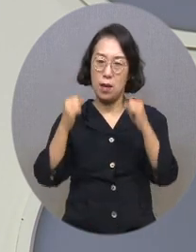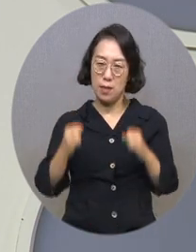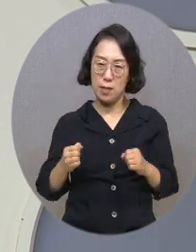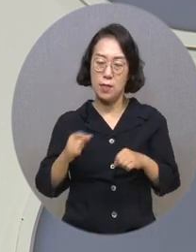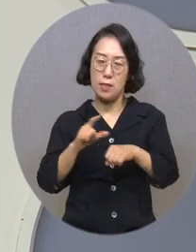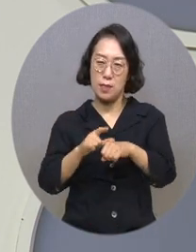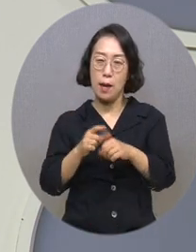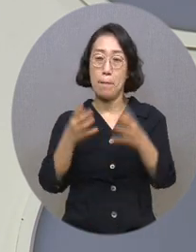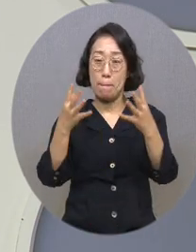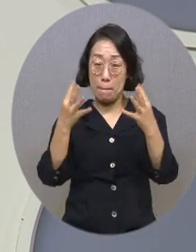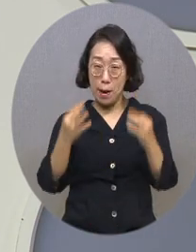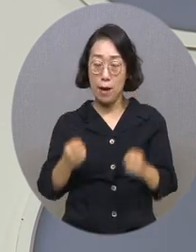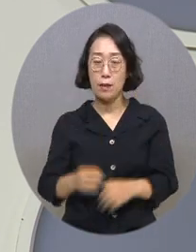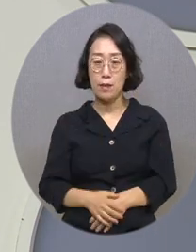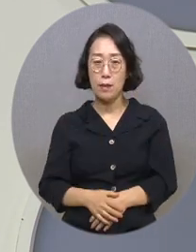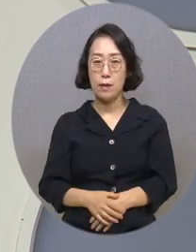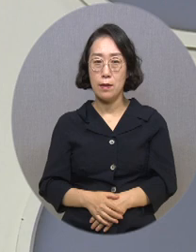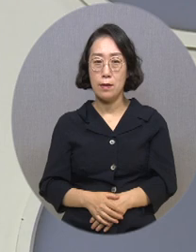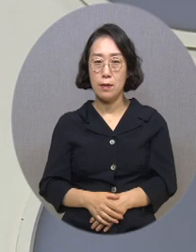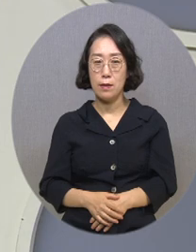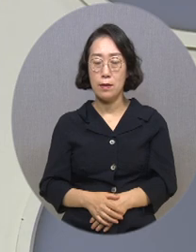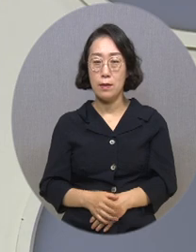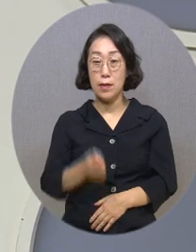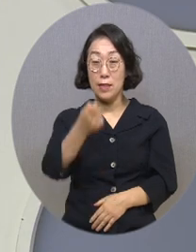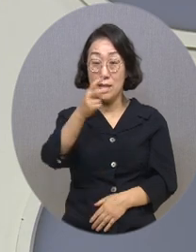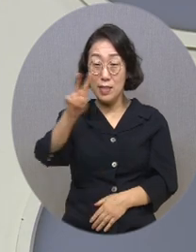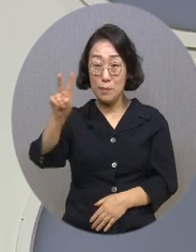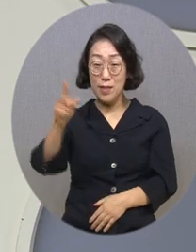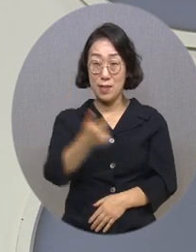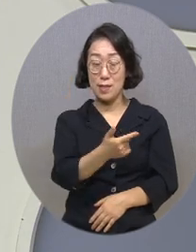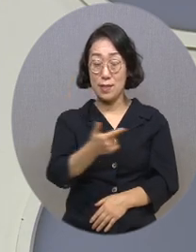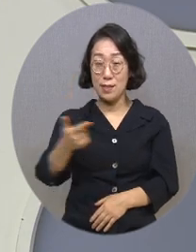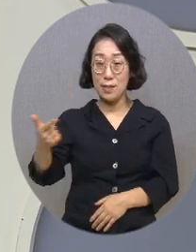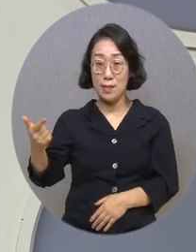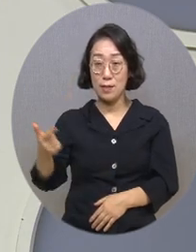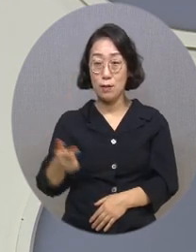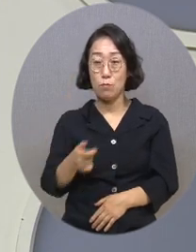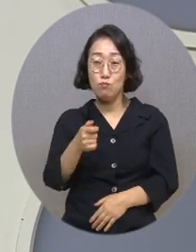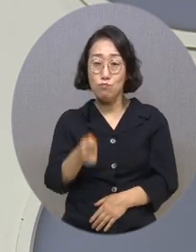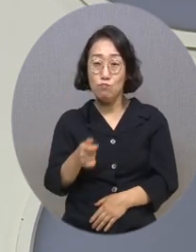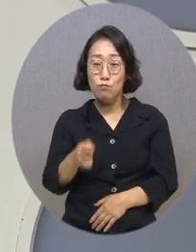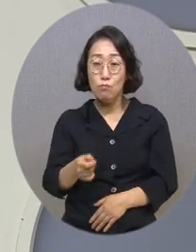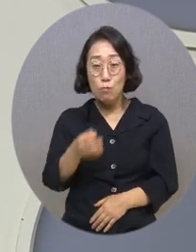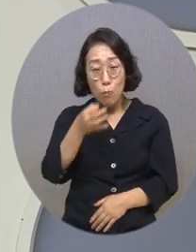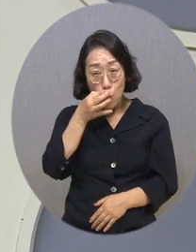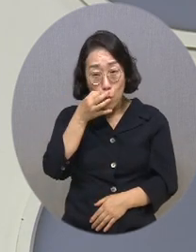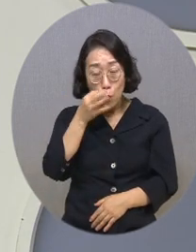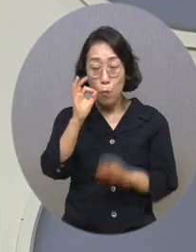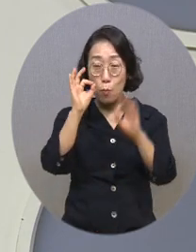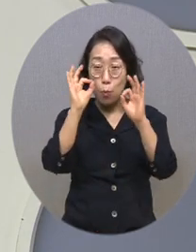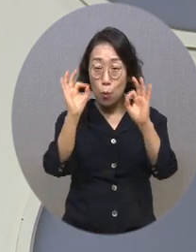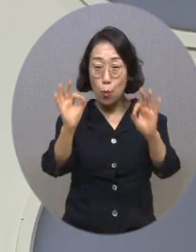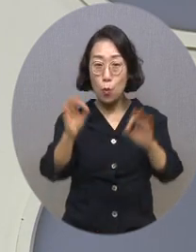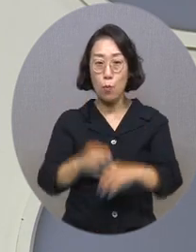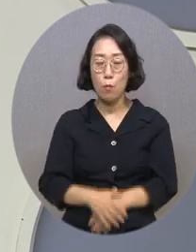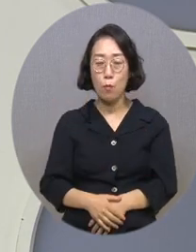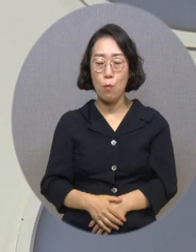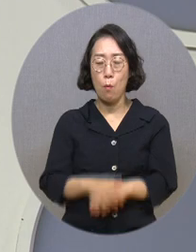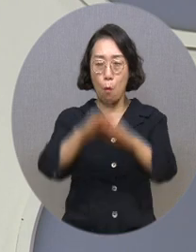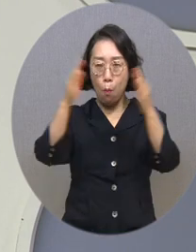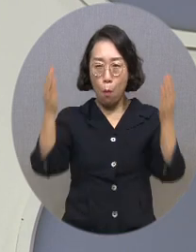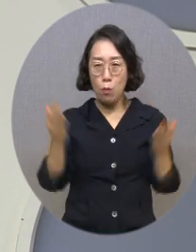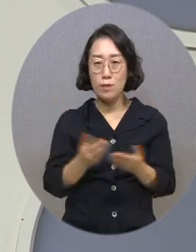시간들이 많으니까 집에 큰 텔레비를 화면을 보고 있다면 하다못해 모든